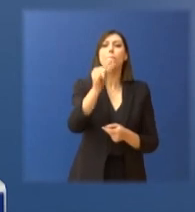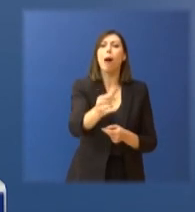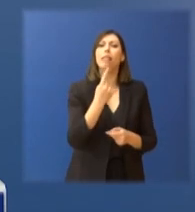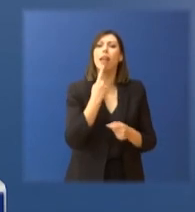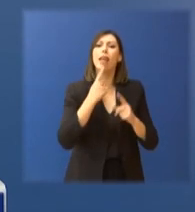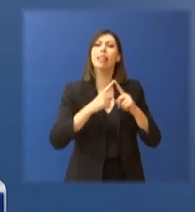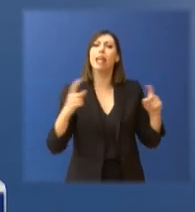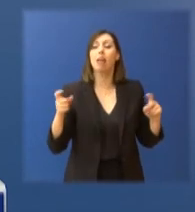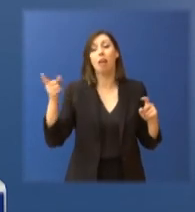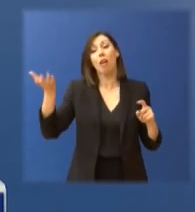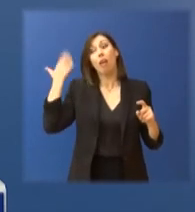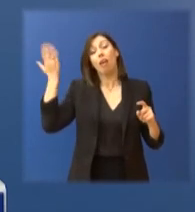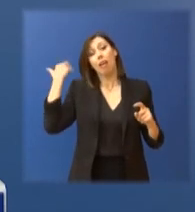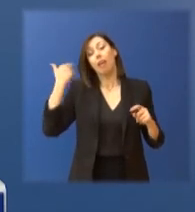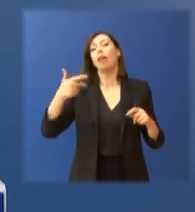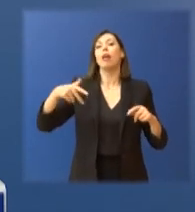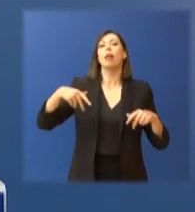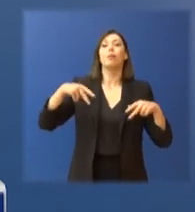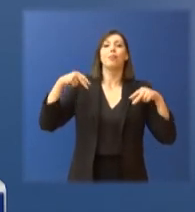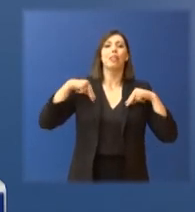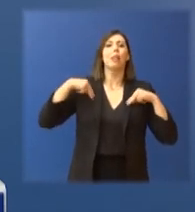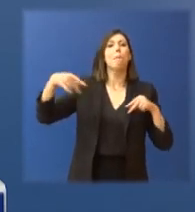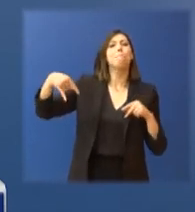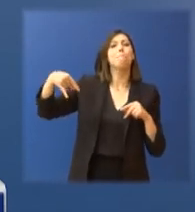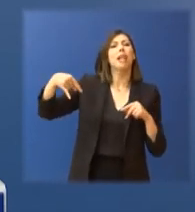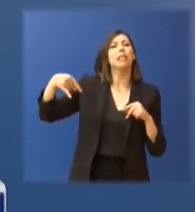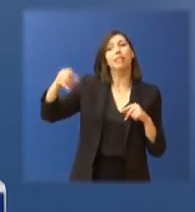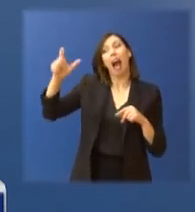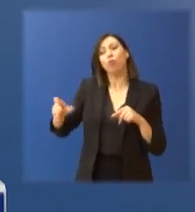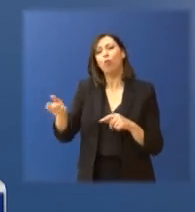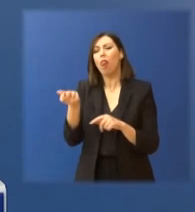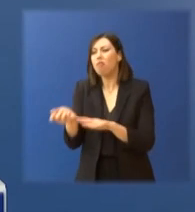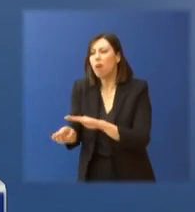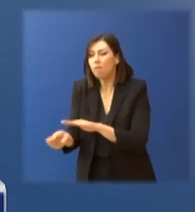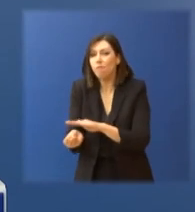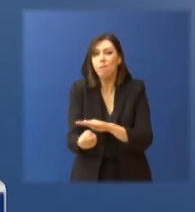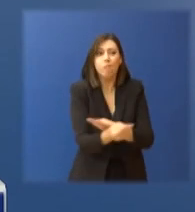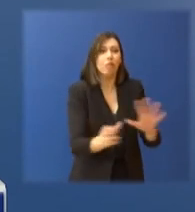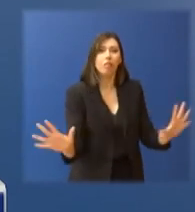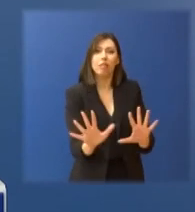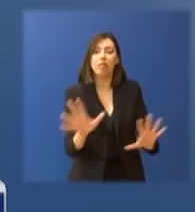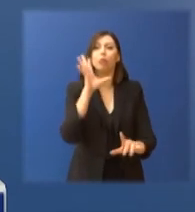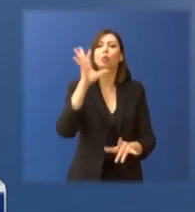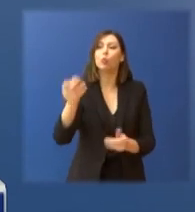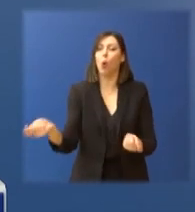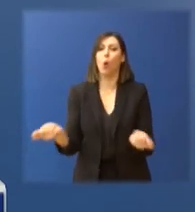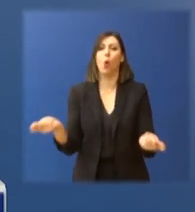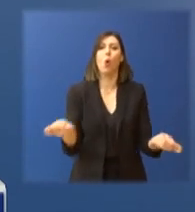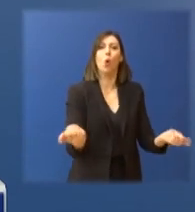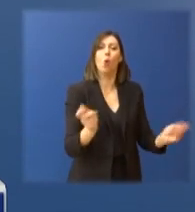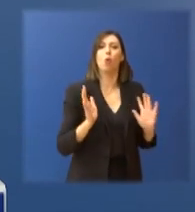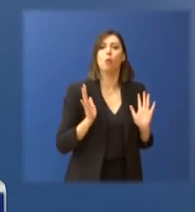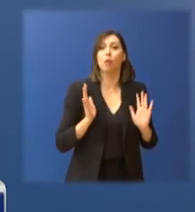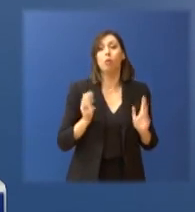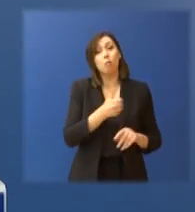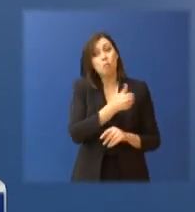πετσωμένα μέσα μαζικής ενημέρωσης, τα οποία βεβαίως όποτε ζητήσει και ορθώς φιλοξενείται χωρίς καμιά δυσκολία? Μόνο ο κύριος Πολάκης με